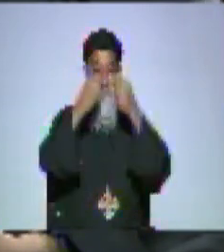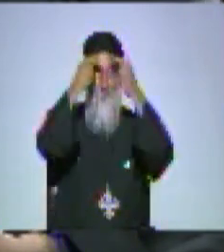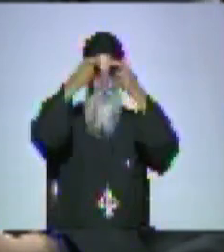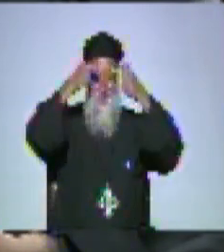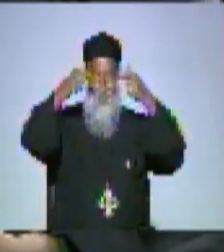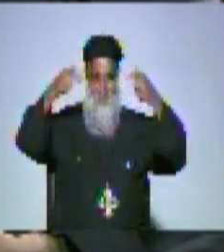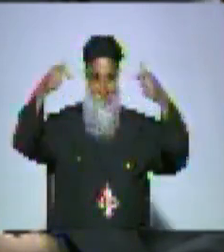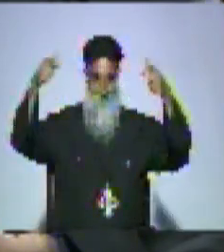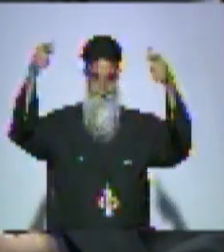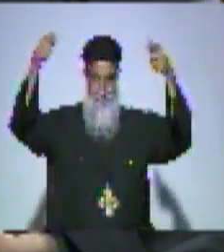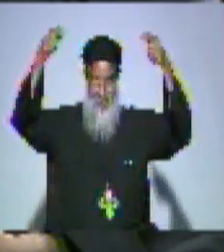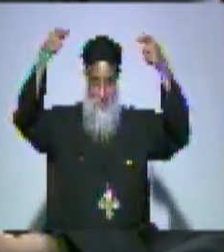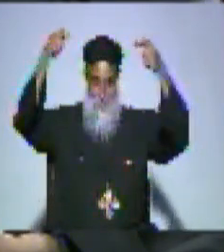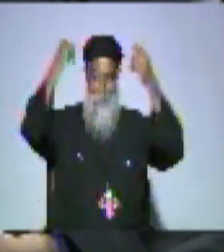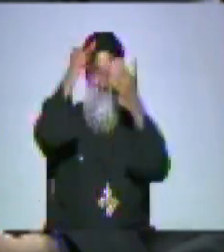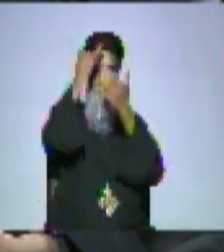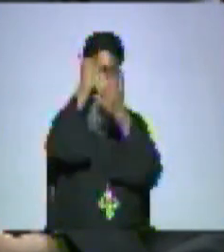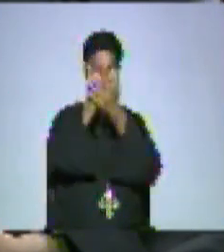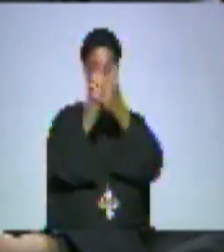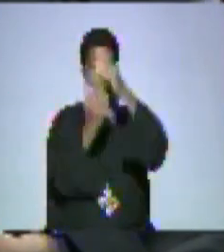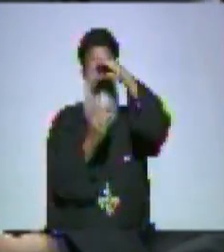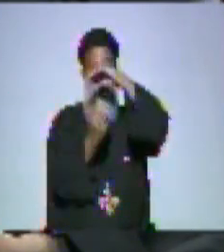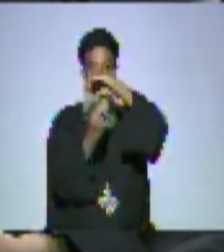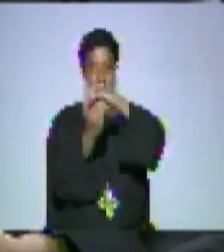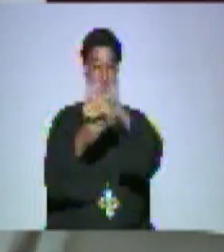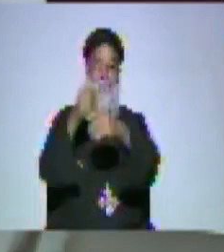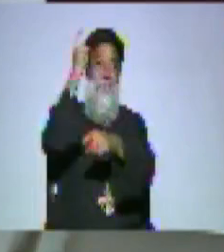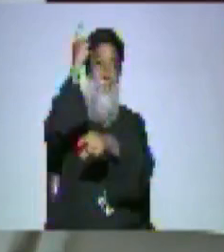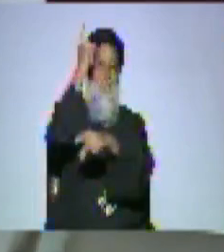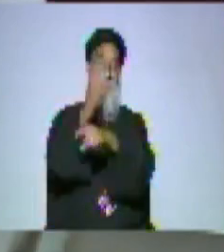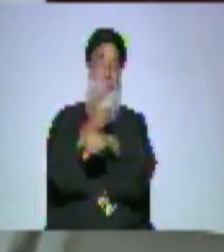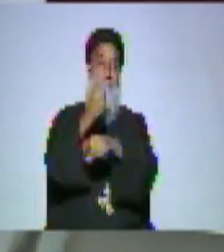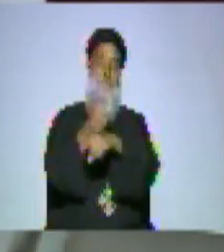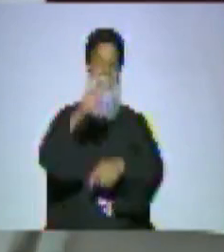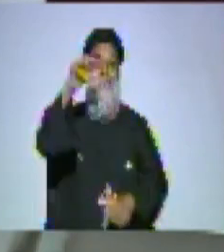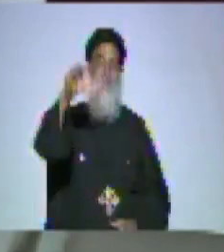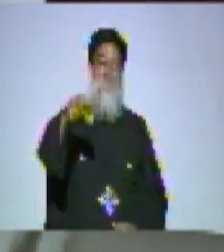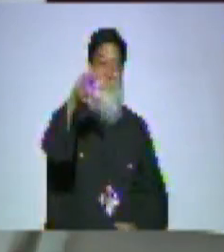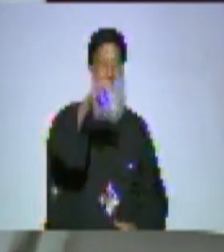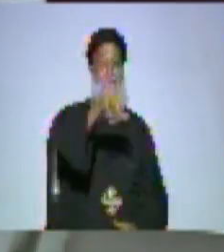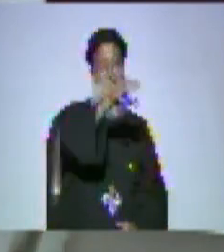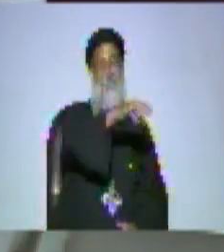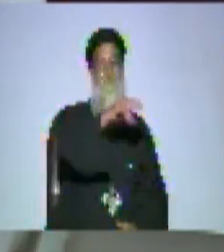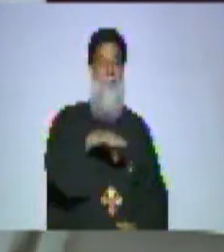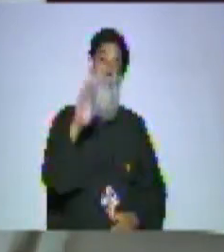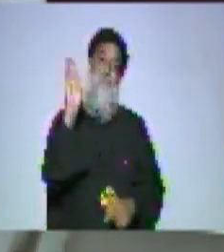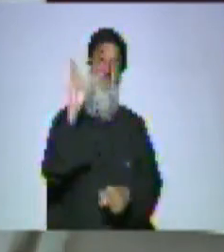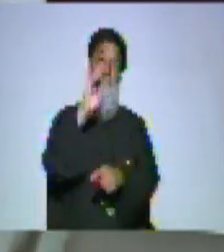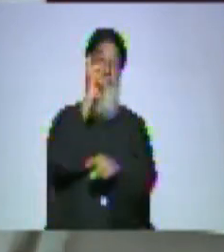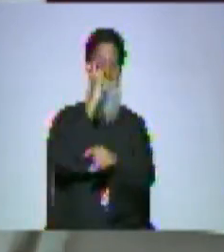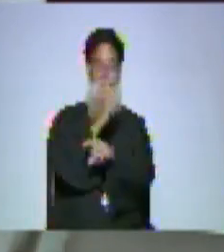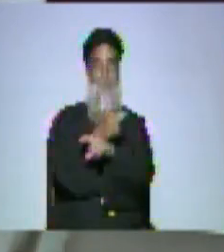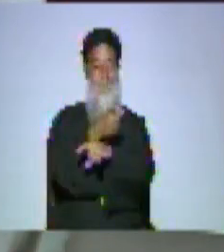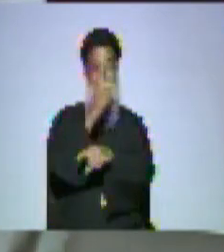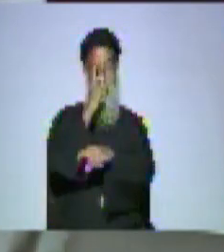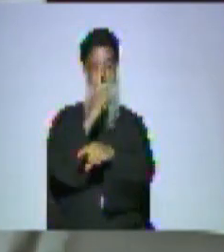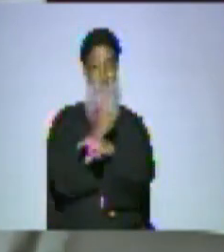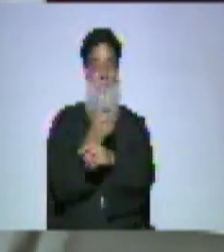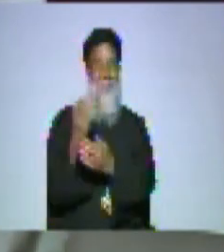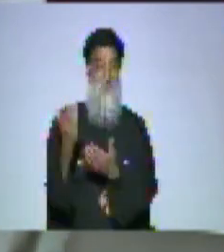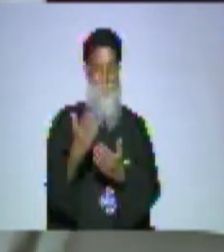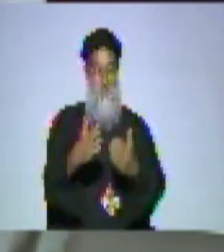الانبا بنيامين مطران كرسي المنوفيه واستاذ اللاهوت التاكسي بالكليات الكليركيه ومعهد الرعيه